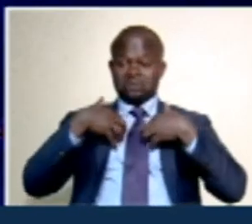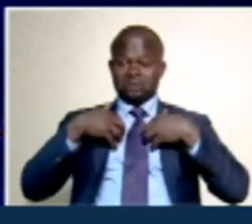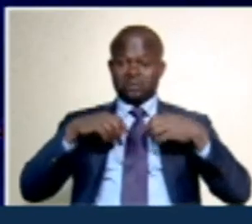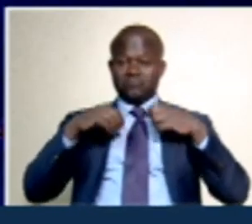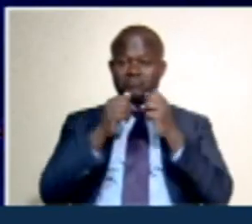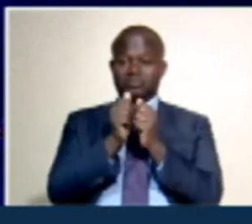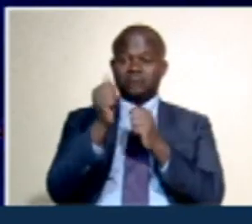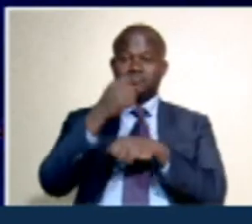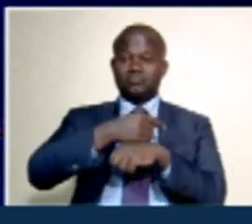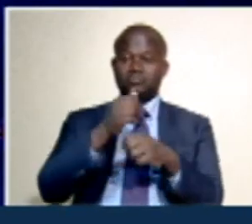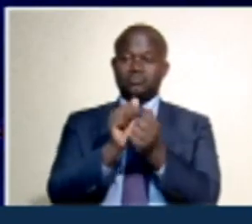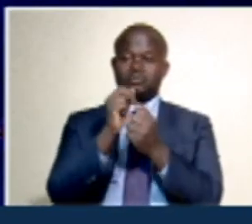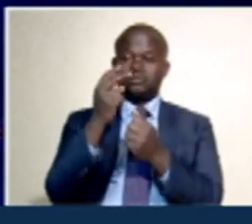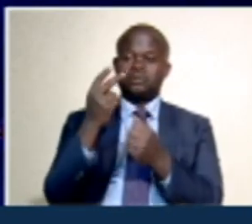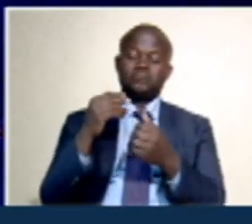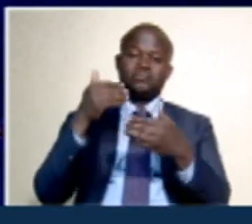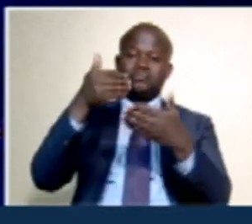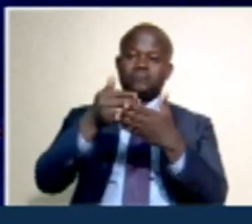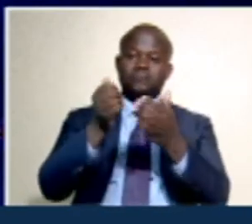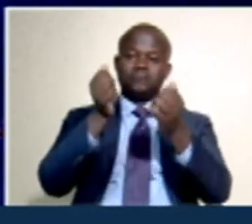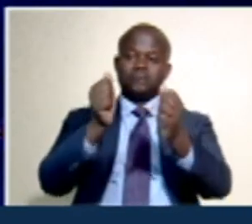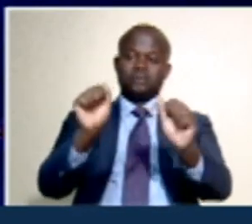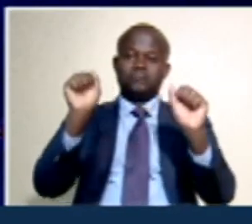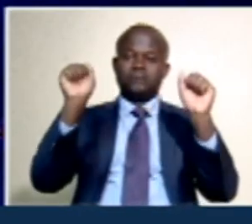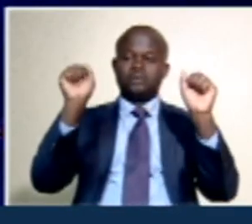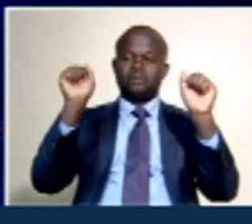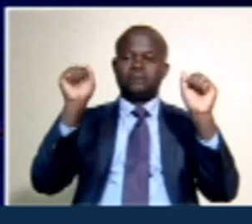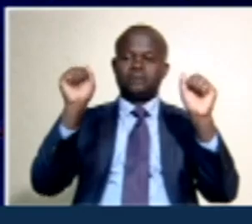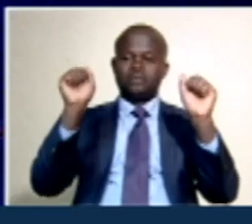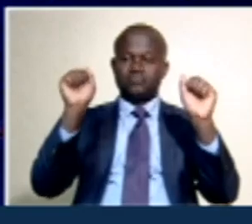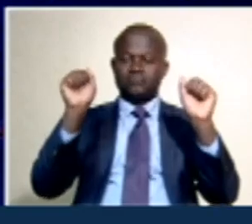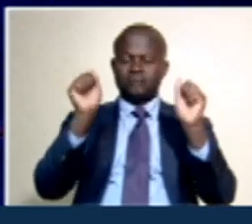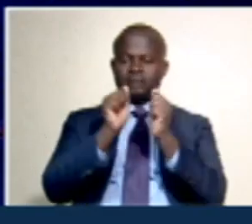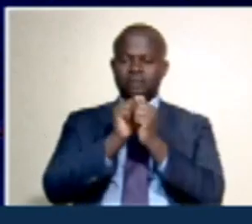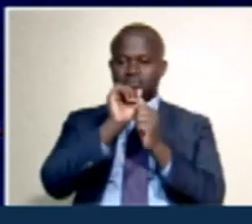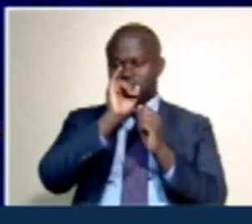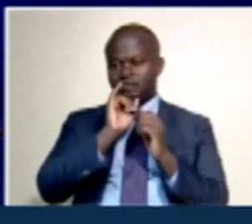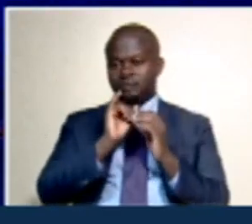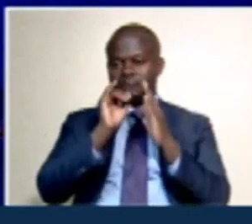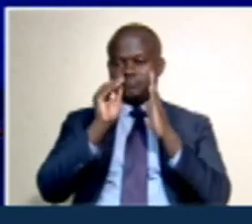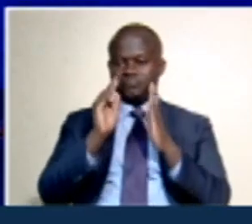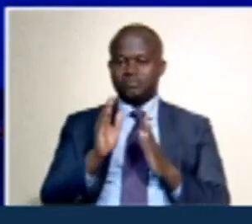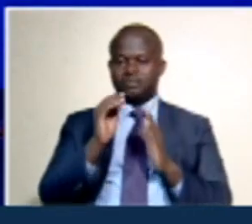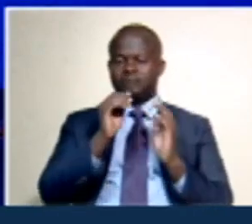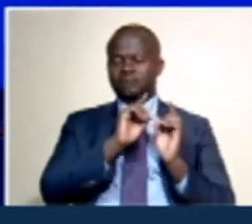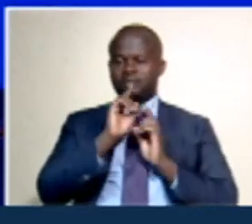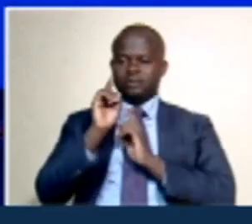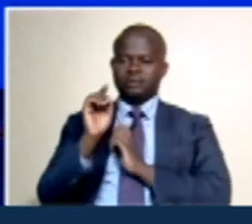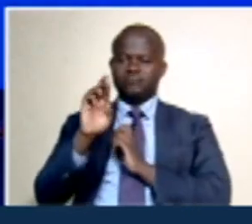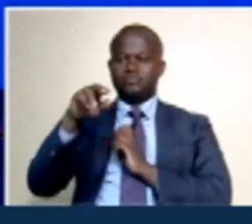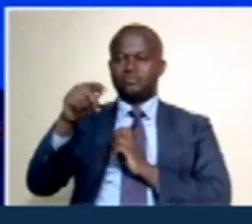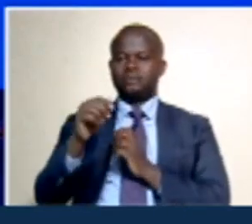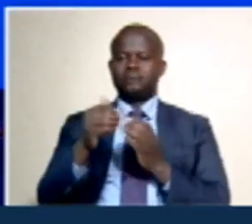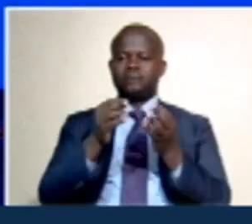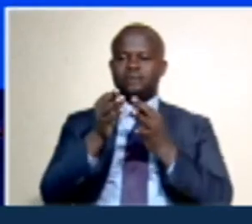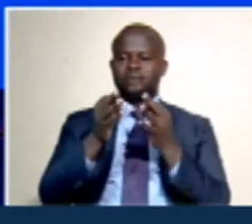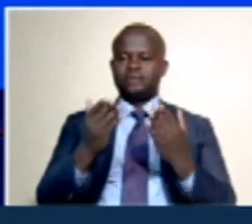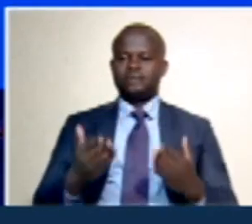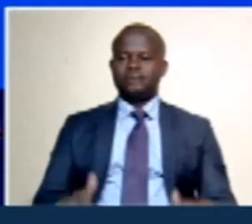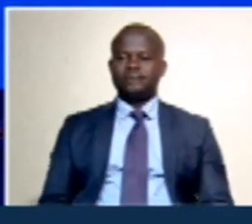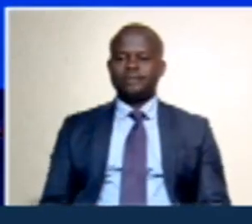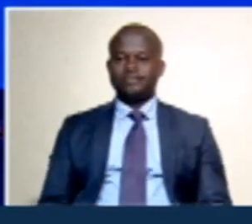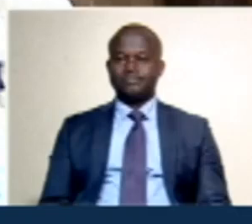iminsi 12 kugeza ubwo atabawe n'inkotanyi Calixte Kaberuka yafatanyije na Pierre Celestin